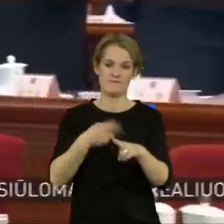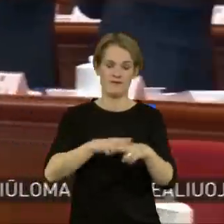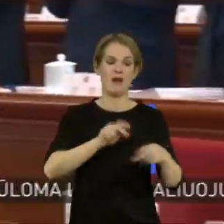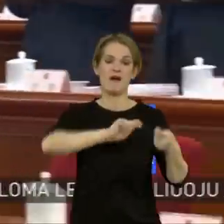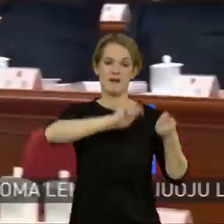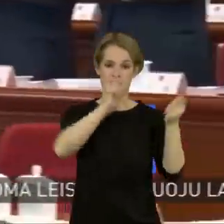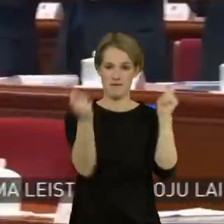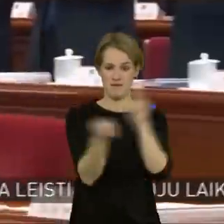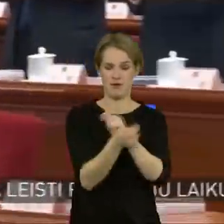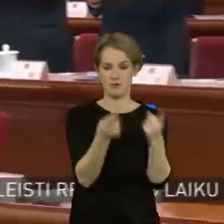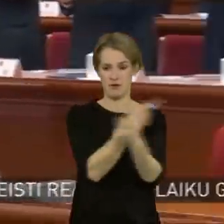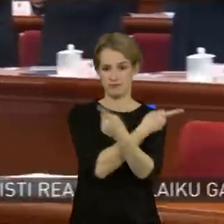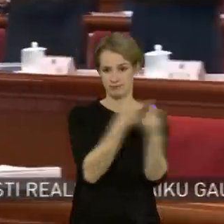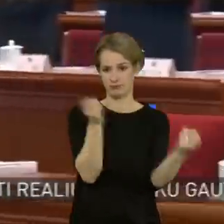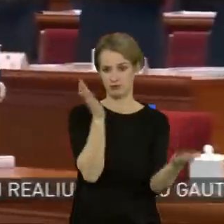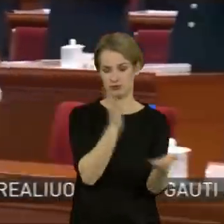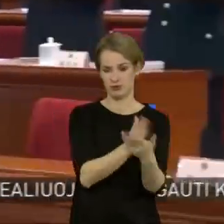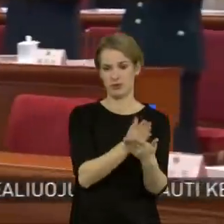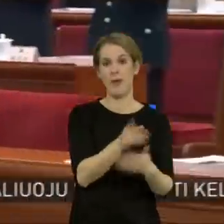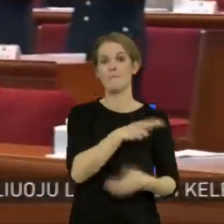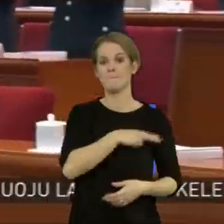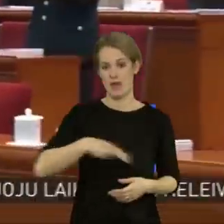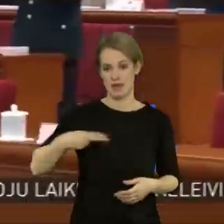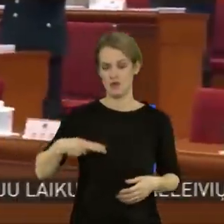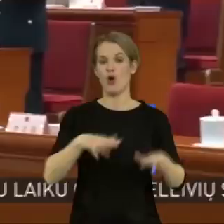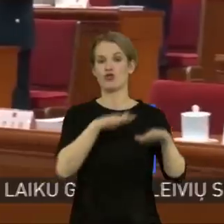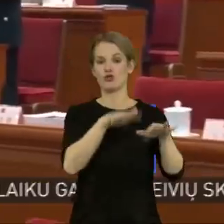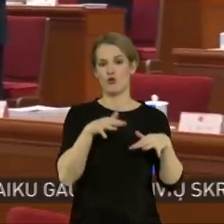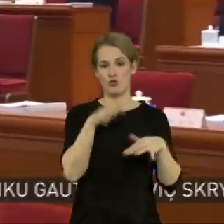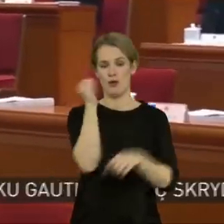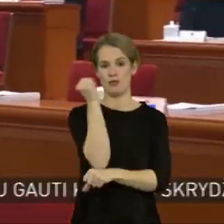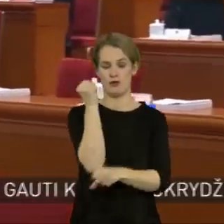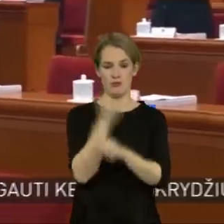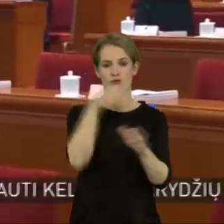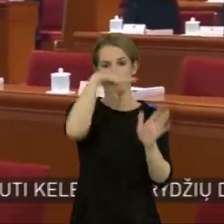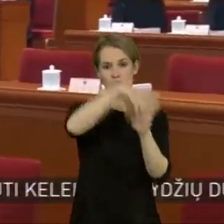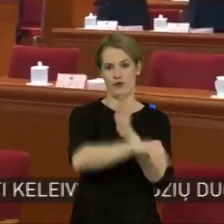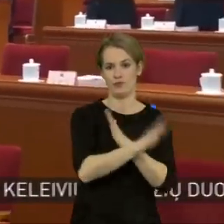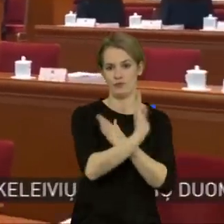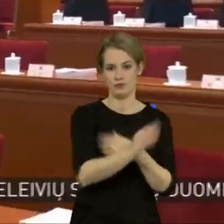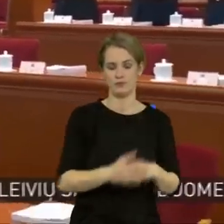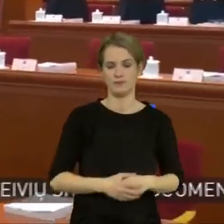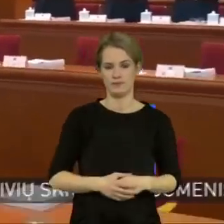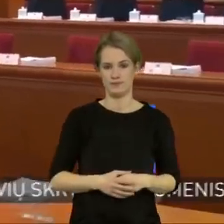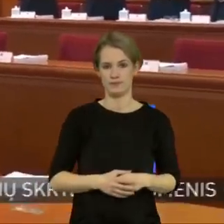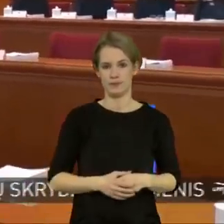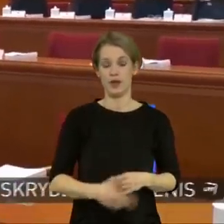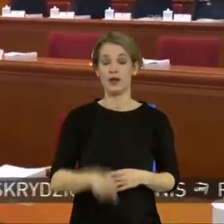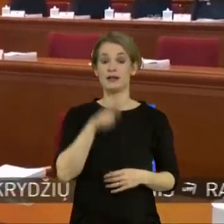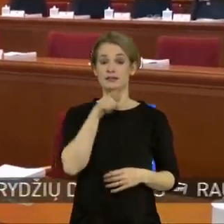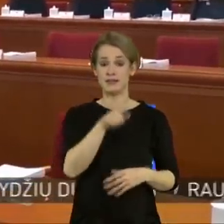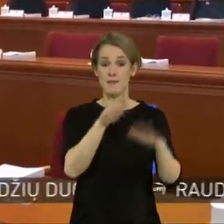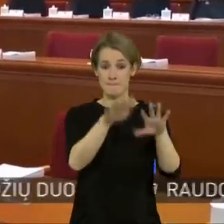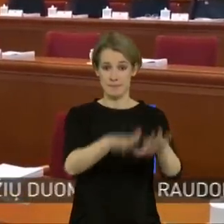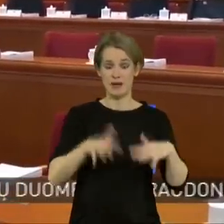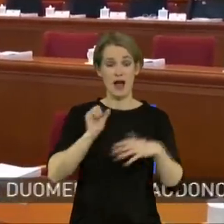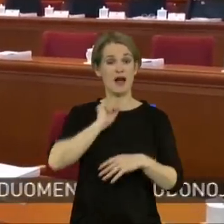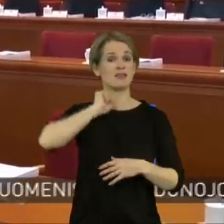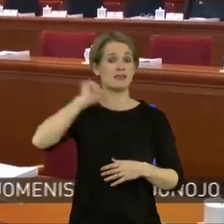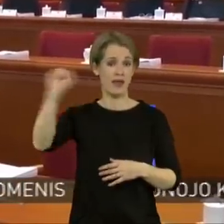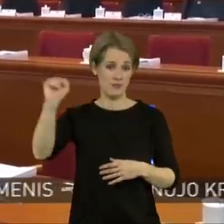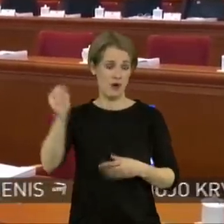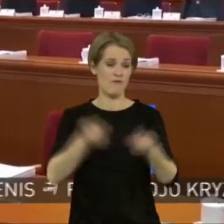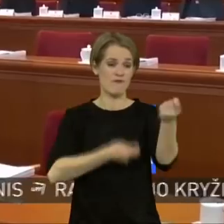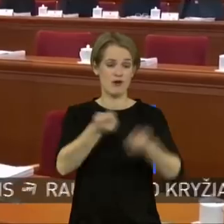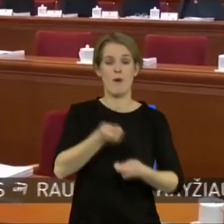parlamente užtikrins Pekino lojalistų daugumą. Ir taip riboto demokratinio atstovavimo leidžiamoji taryba dabar bus panašesnė į